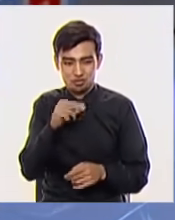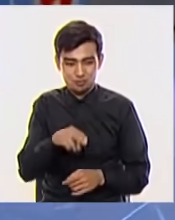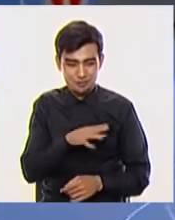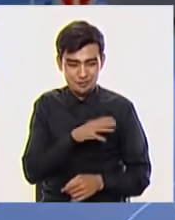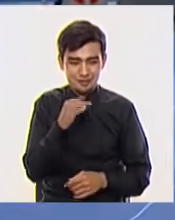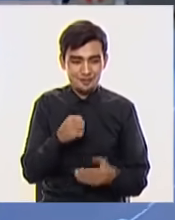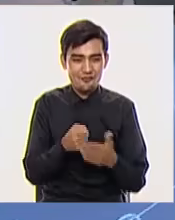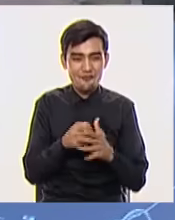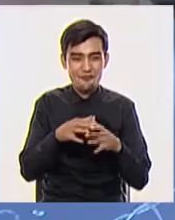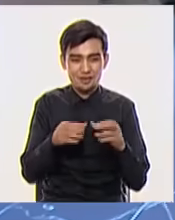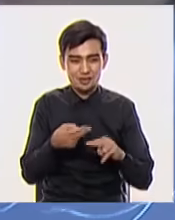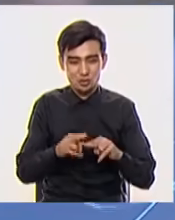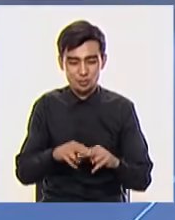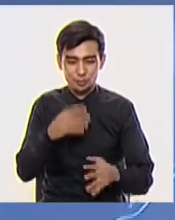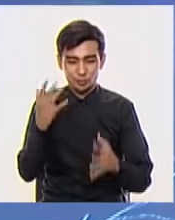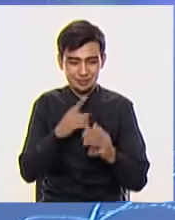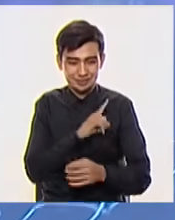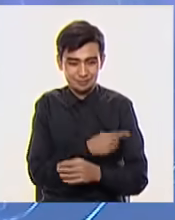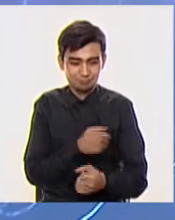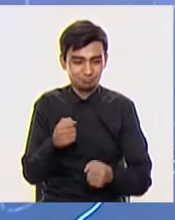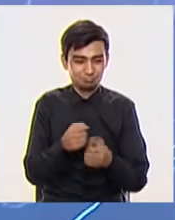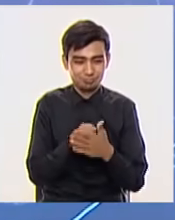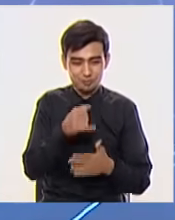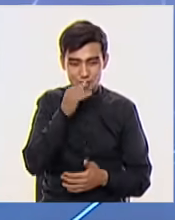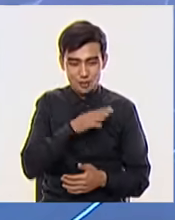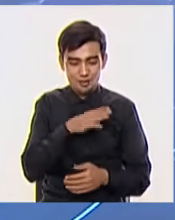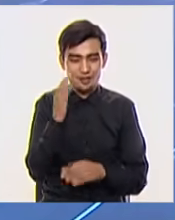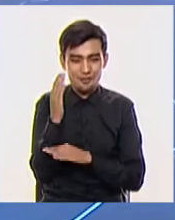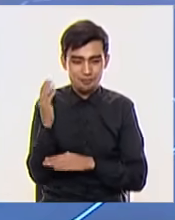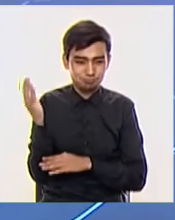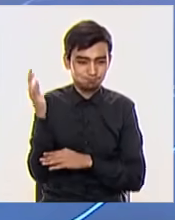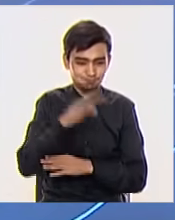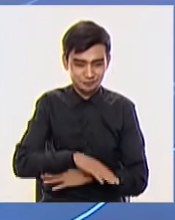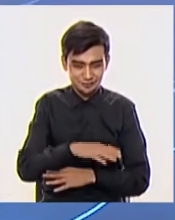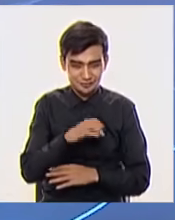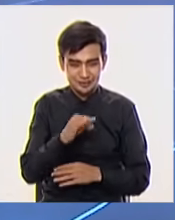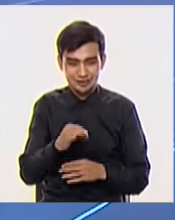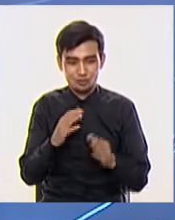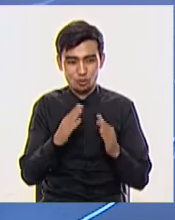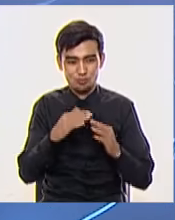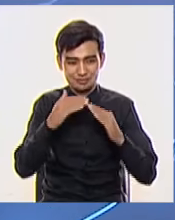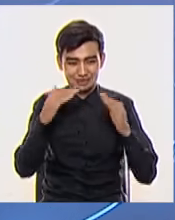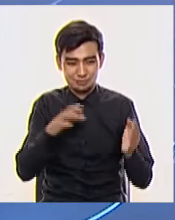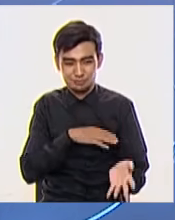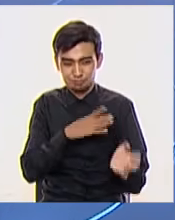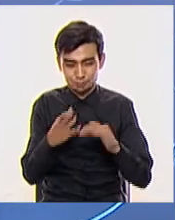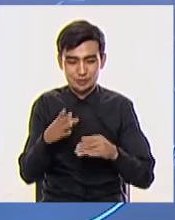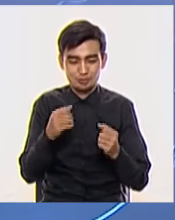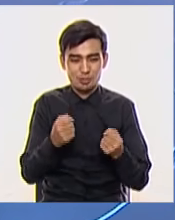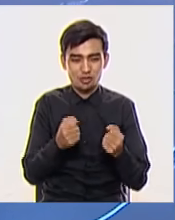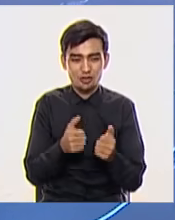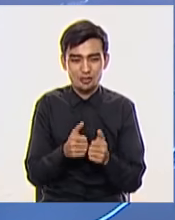deyinki qatlı jeldiñ saldarımen küresip de ülgürgen joq. Bu jolı ağaçlar tamırmen birge opırılıp üy şatırları jolda turgan köliklerge